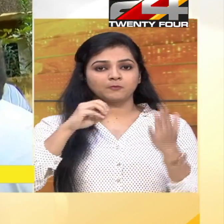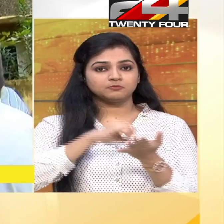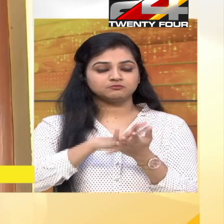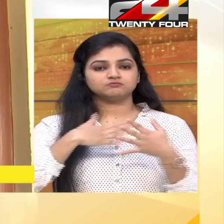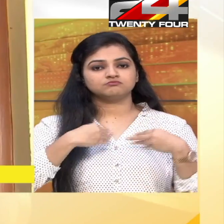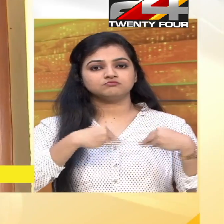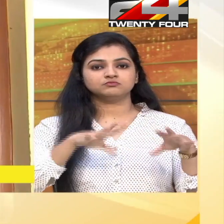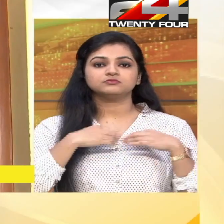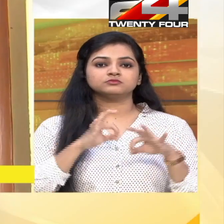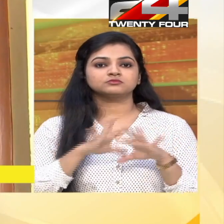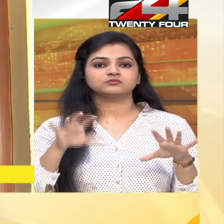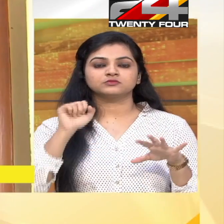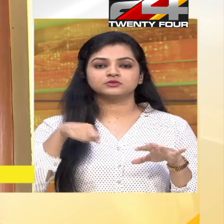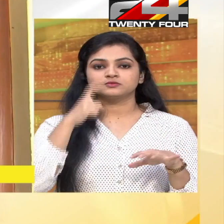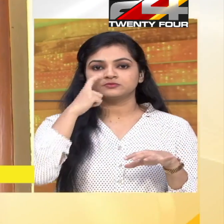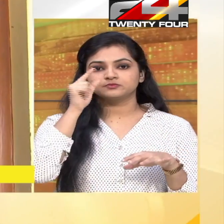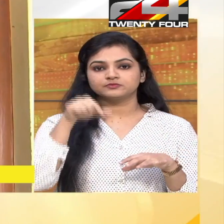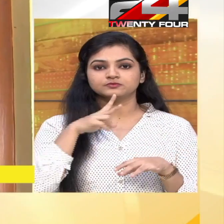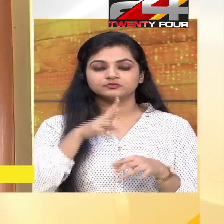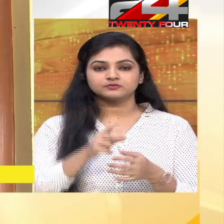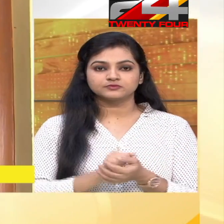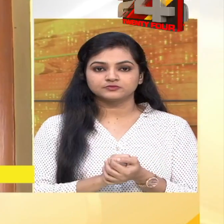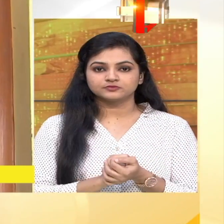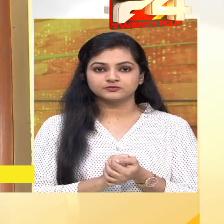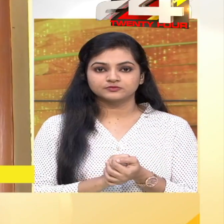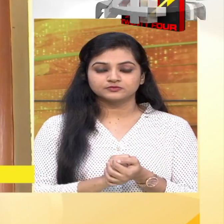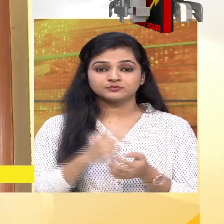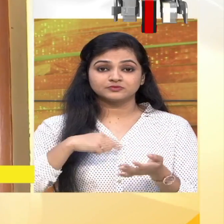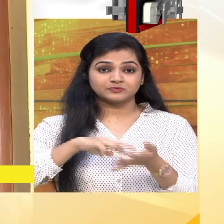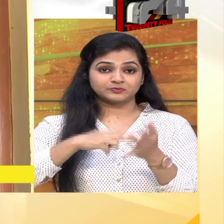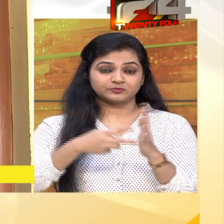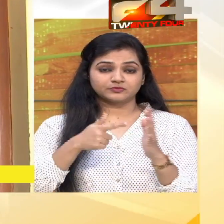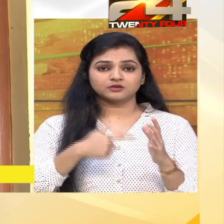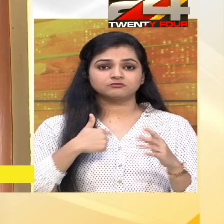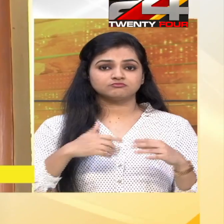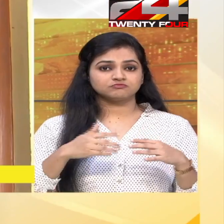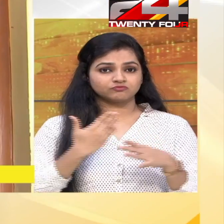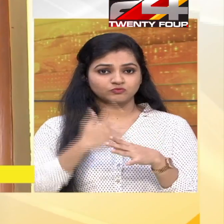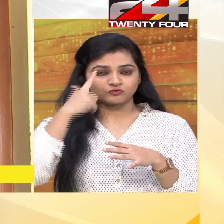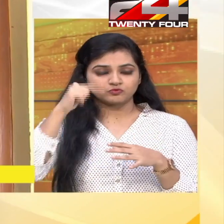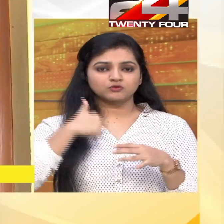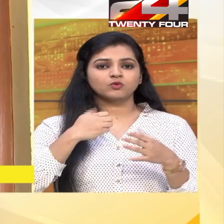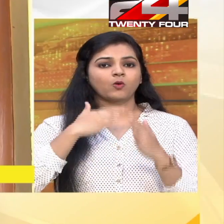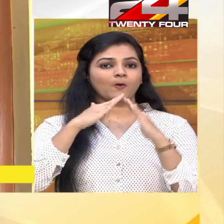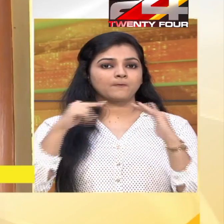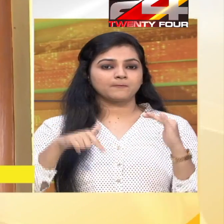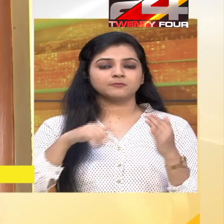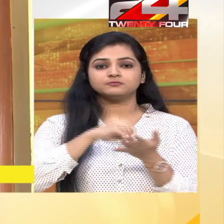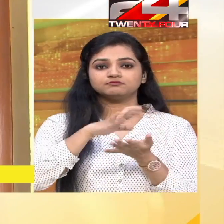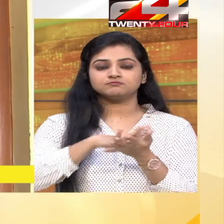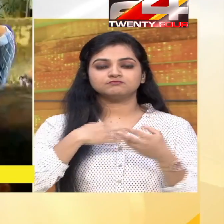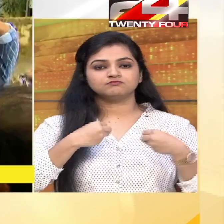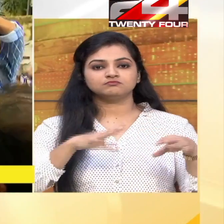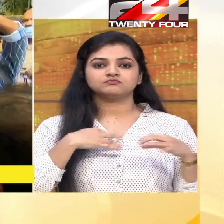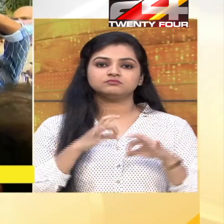വീട്ടമ്മ പറഞ്ഞു. പദ്ധതിക്കായിട്ട് ഈ പദ്ധതി നടപ്പിലാക്കുന്നതിന്റെ മുന്നോടിയായി ഞങ്ങളെ വീടും സ്ഥലവും ഞങ്ങൾ വിട്ടു നൽകാൻ തയ്യാറാണ്.